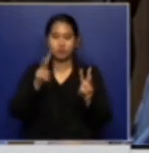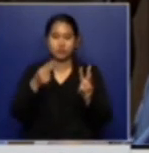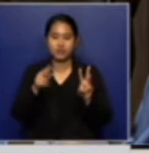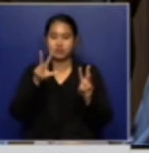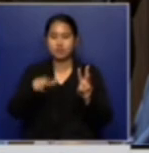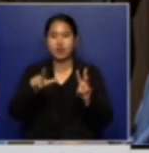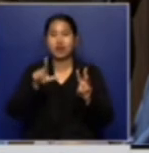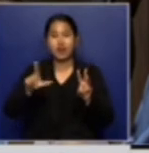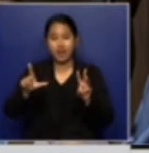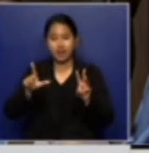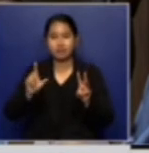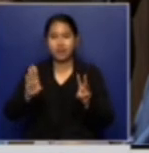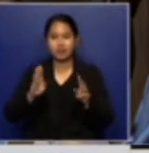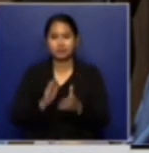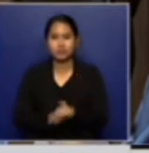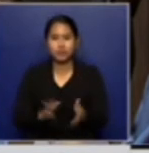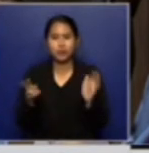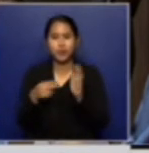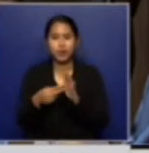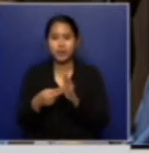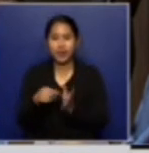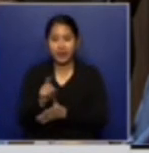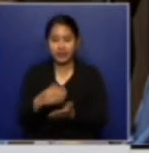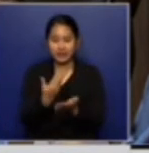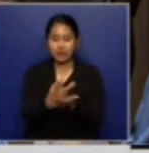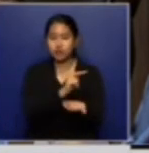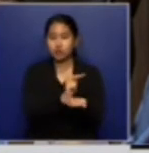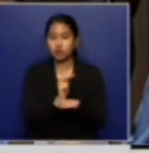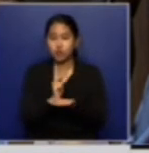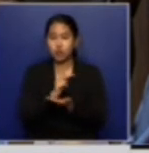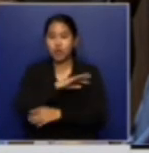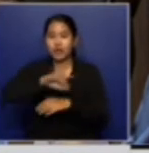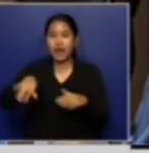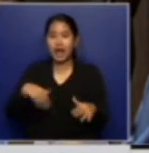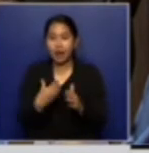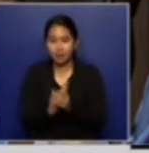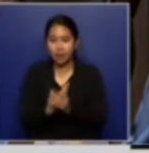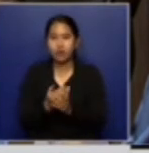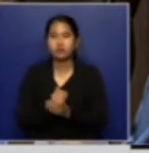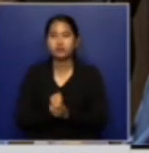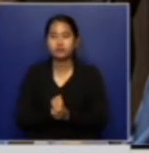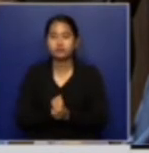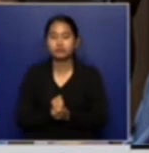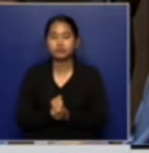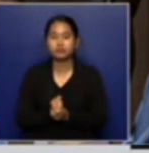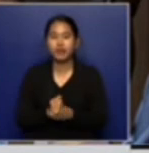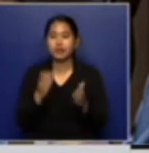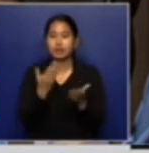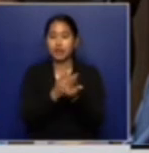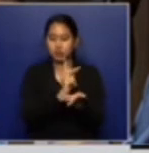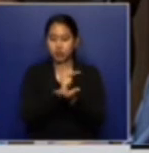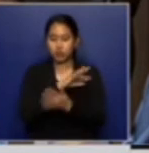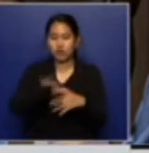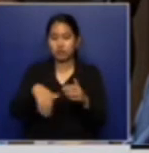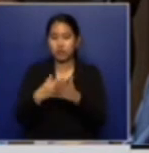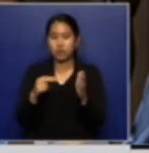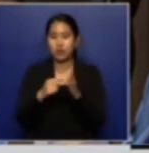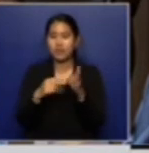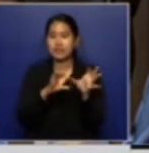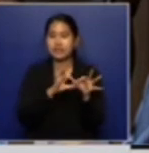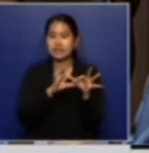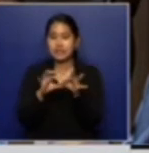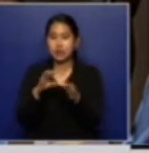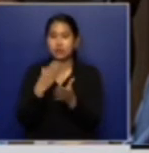623,000 ล้านเนี่ยปรากฏว่าเงินกู้ทั้งหมดเนี่ยมันกลายเป็นงบผูกพันและรายจ่ายประจ